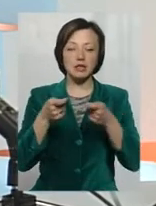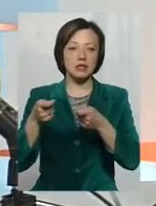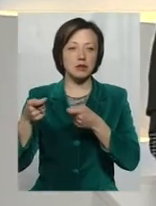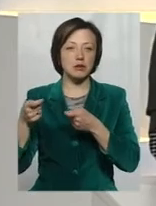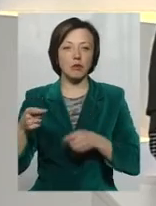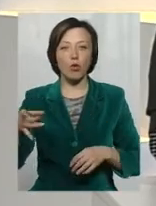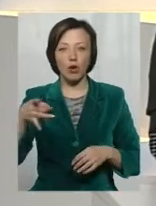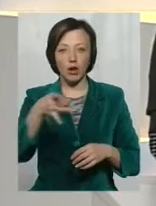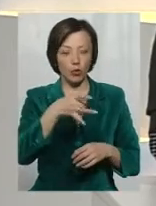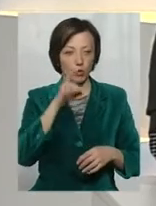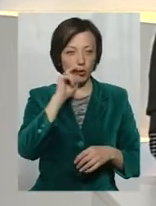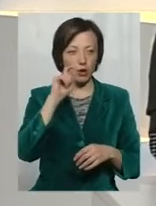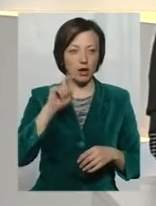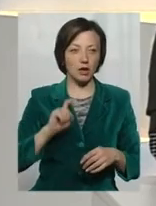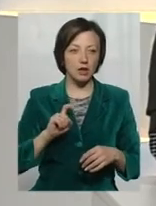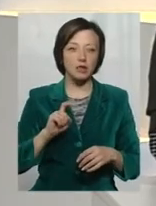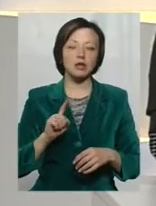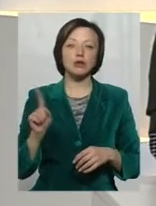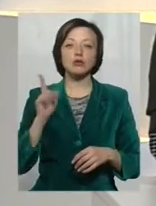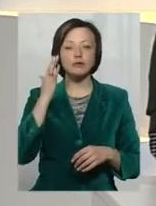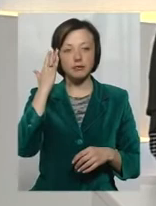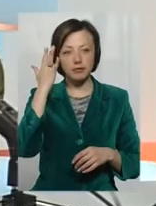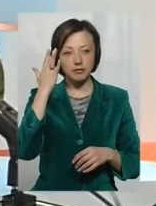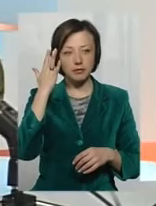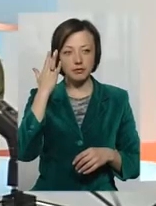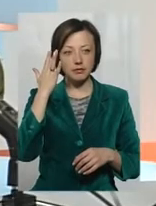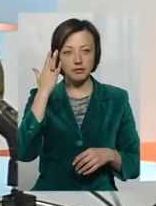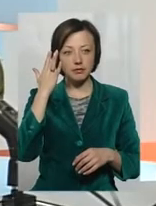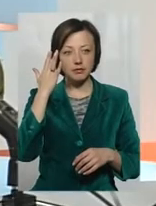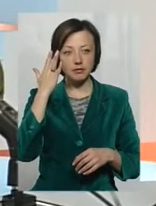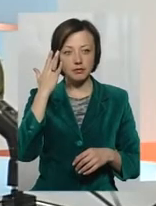нашої держави з метою